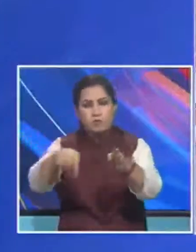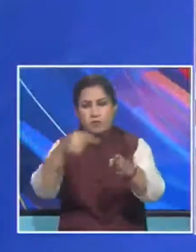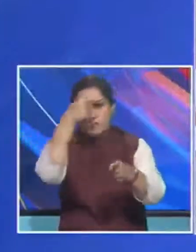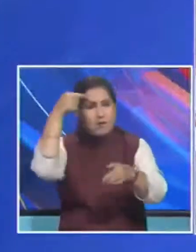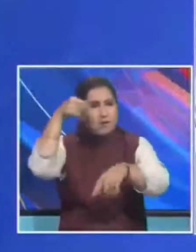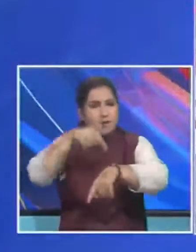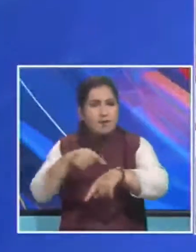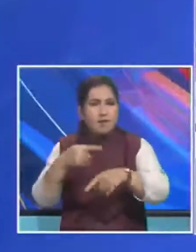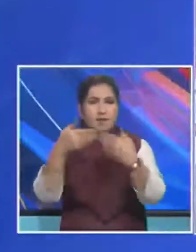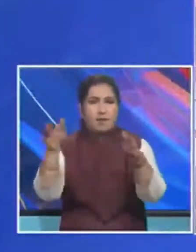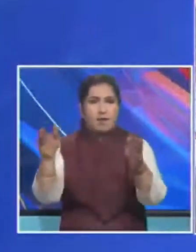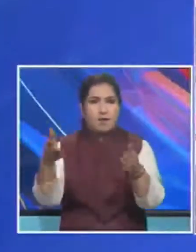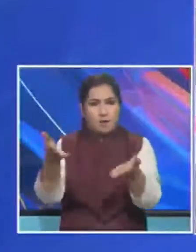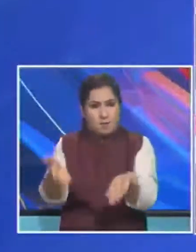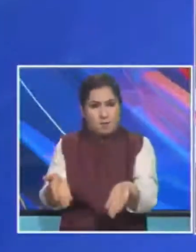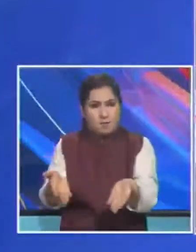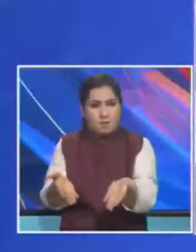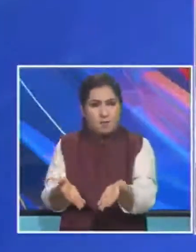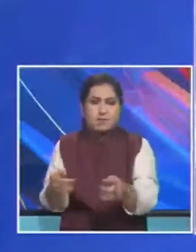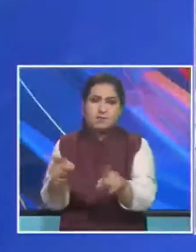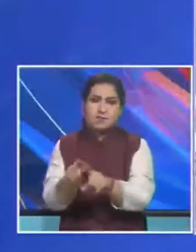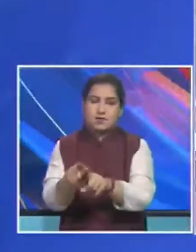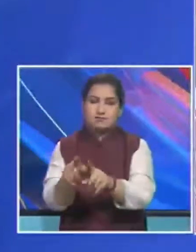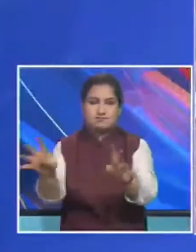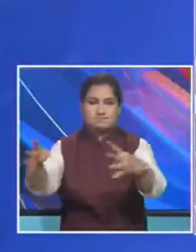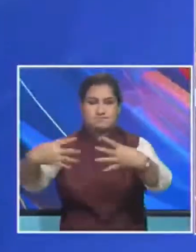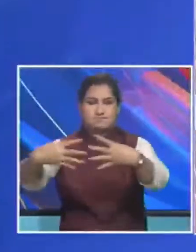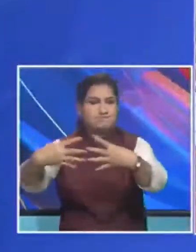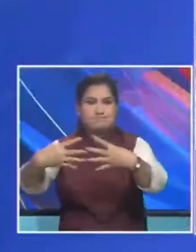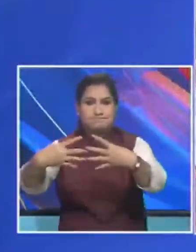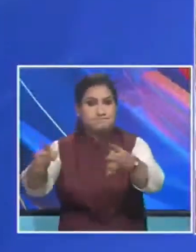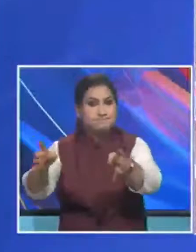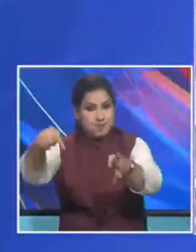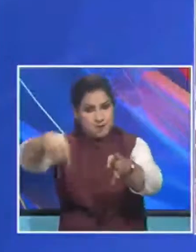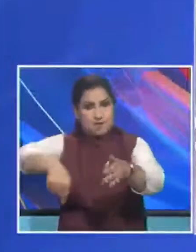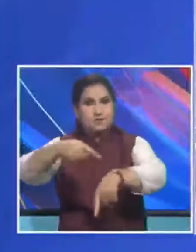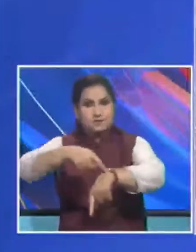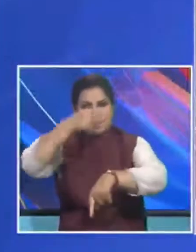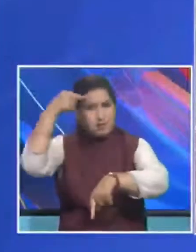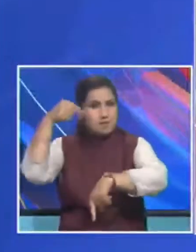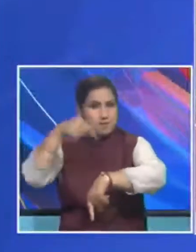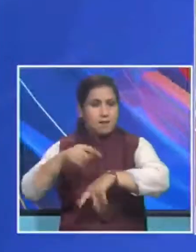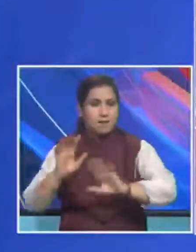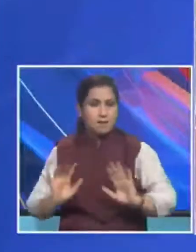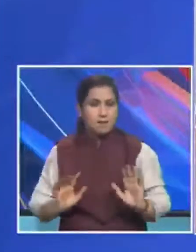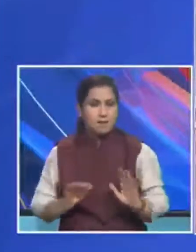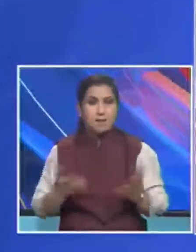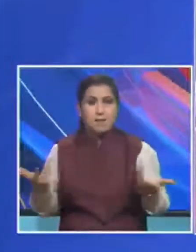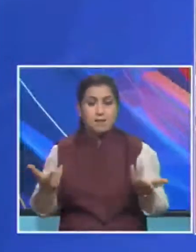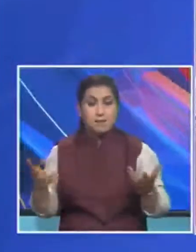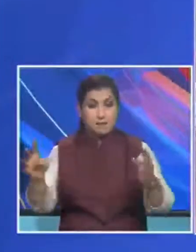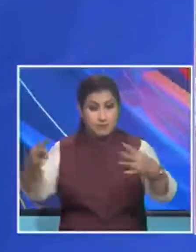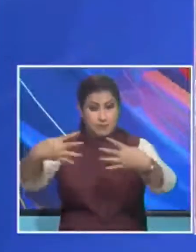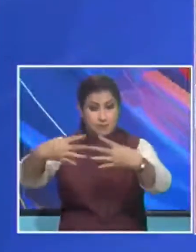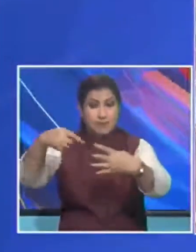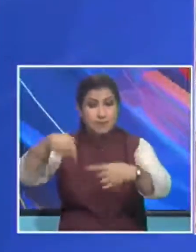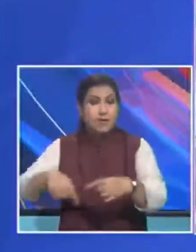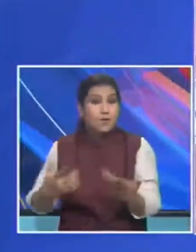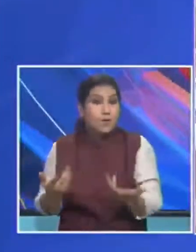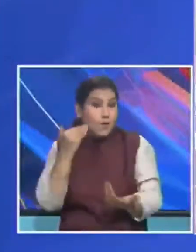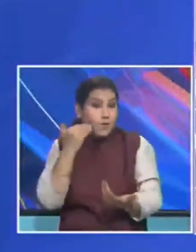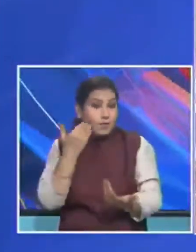आज ऐसा ही विशेष अवसर है जब भारत की 15वीं